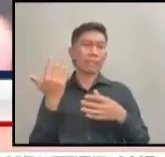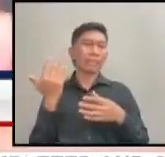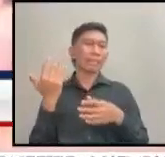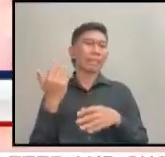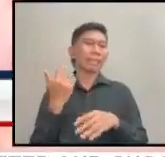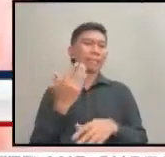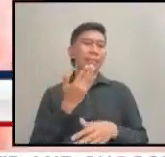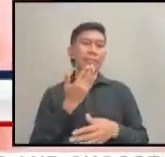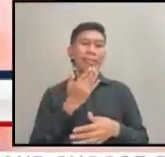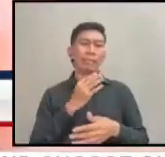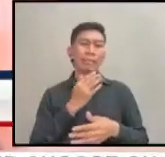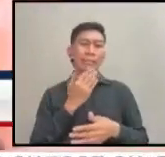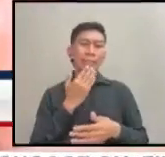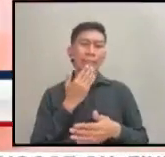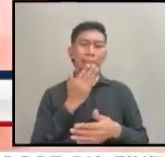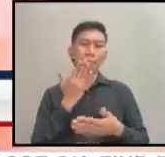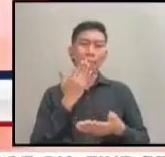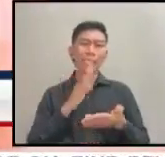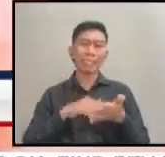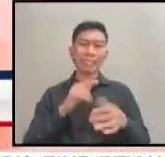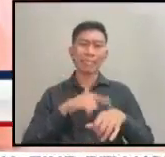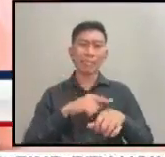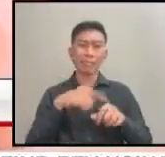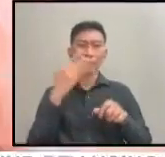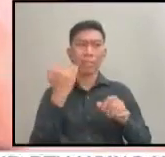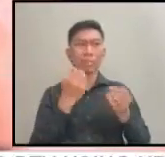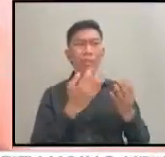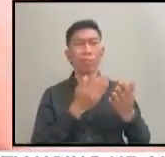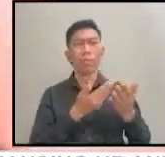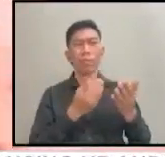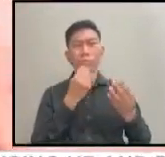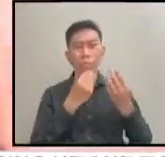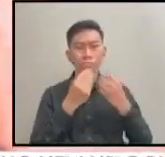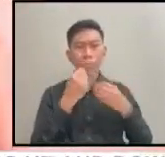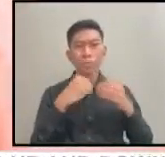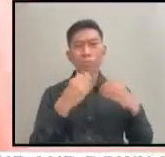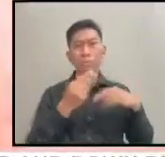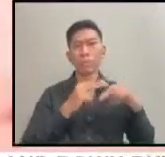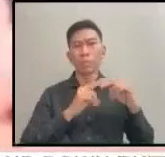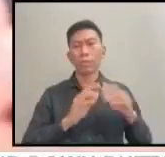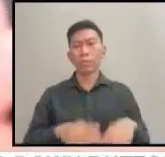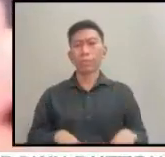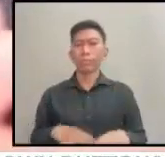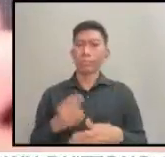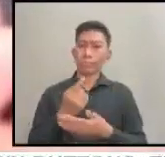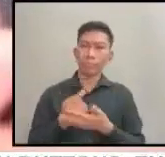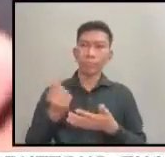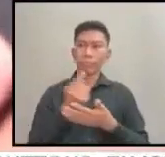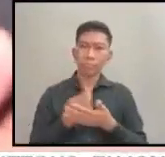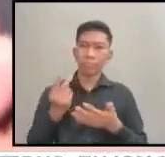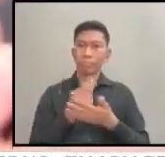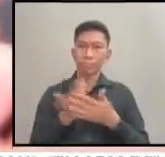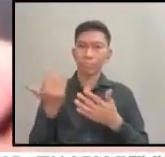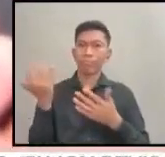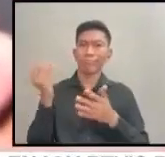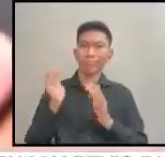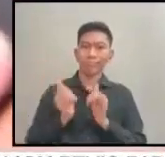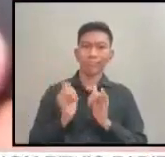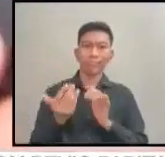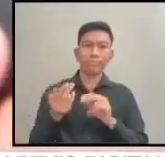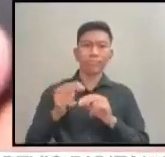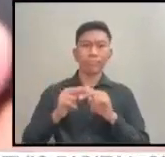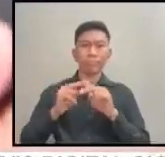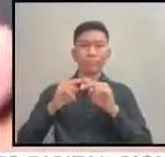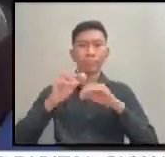Linggo-linggo na lang, nataas sila eh. Baba sila ng maliit, tapos pag nagtaas,